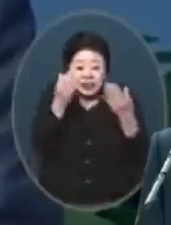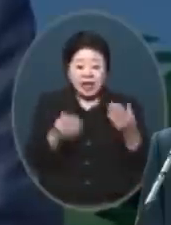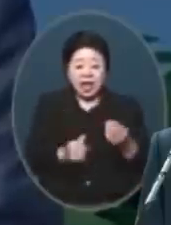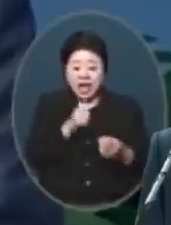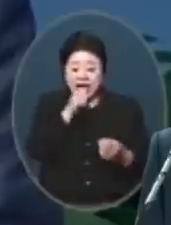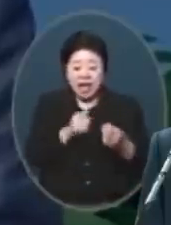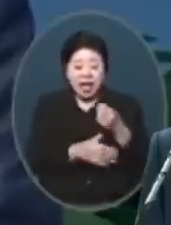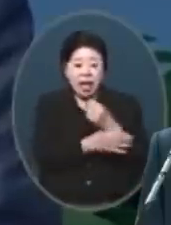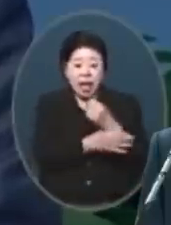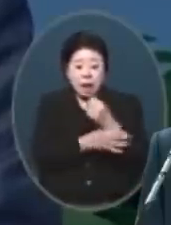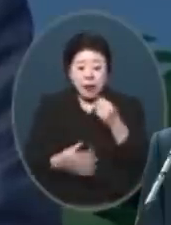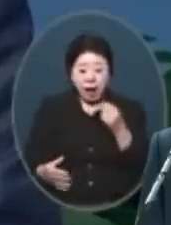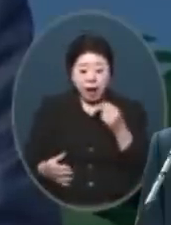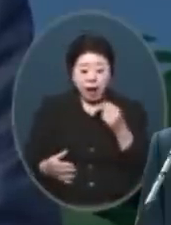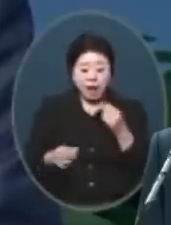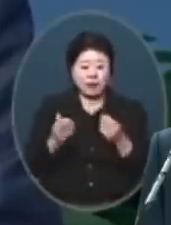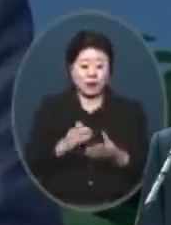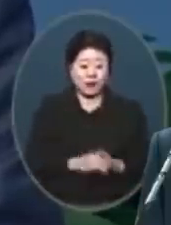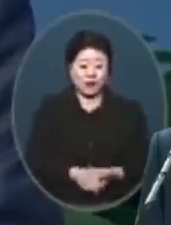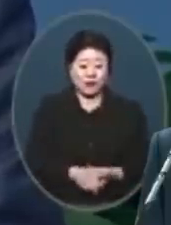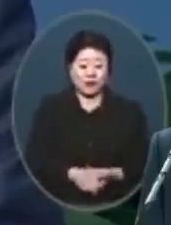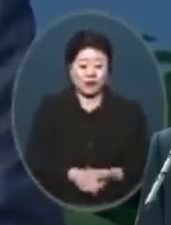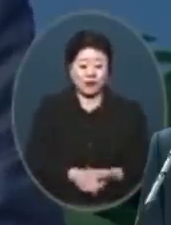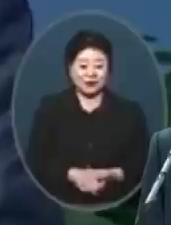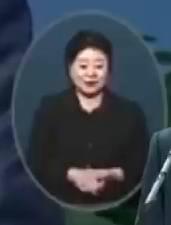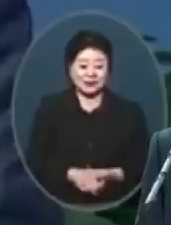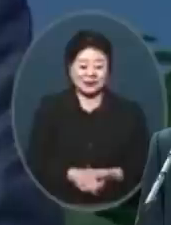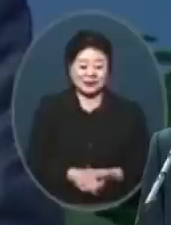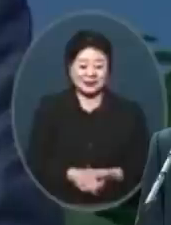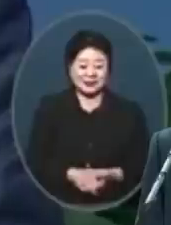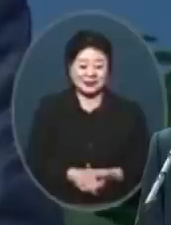고랑찬 고랑이 다 끌어지고